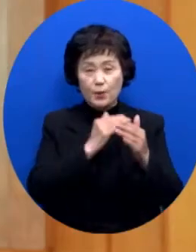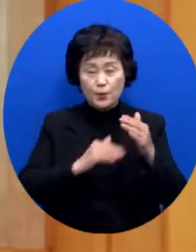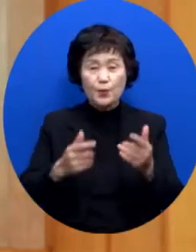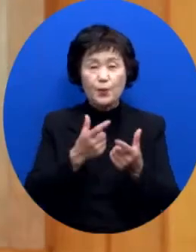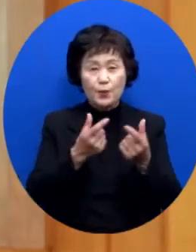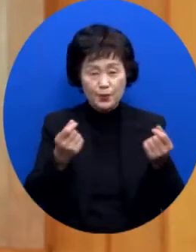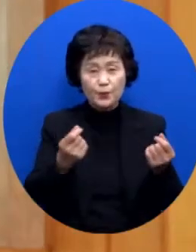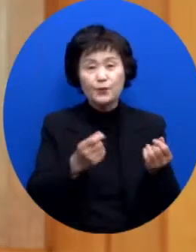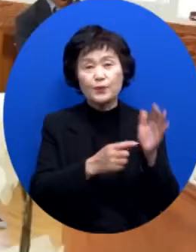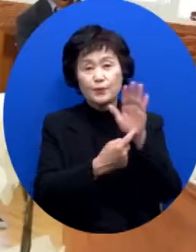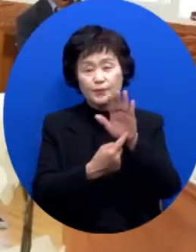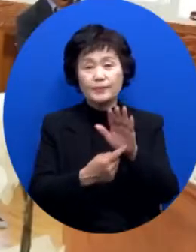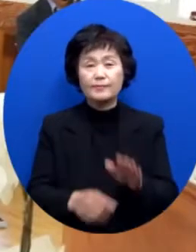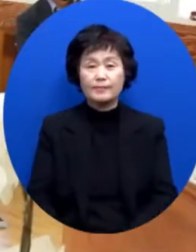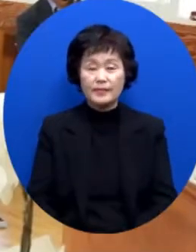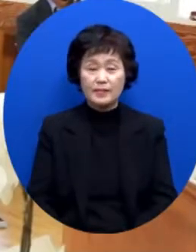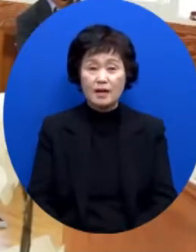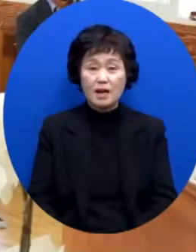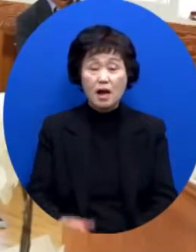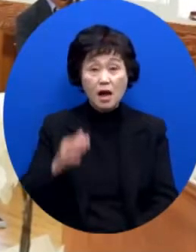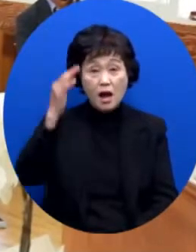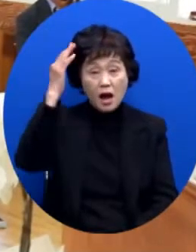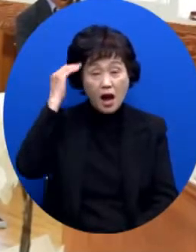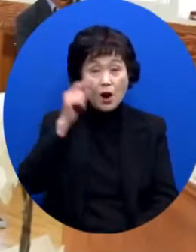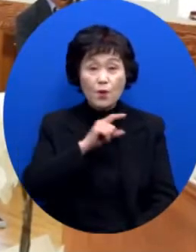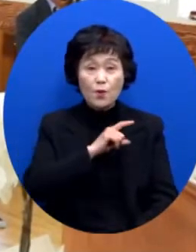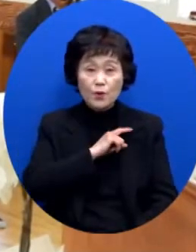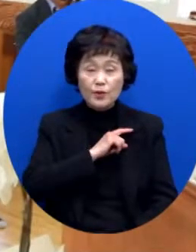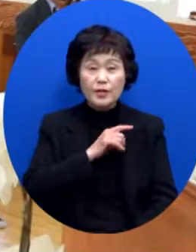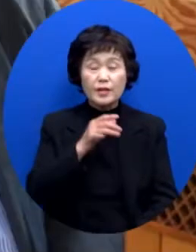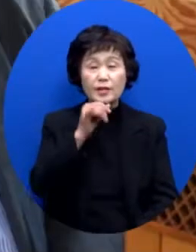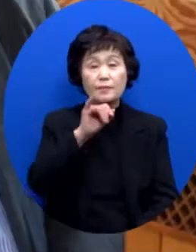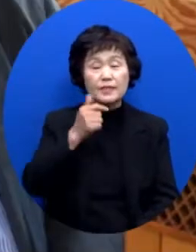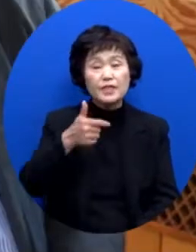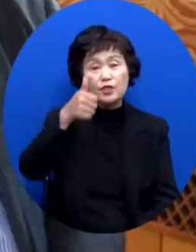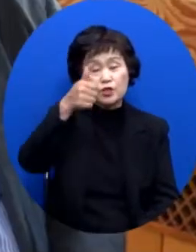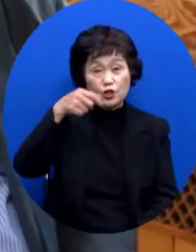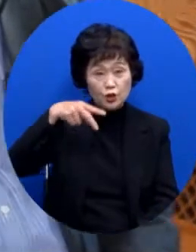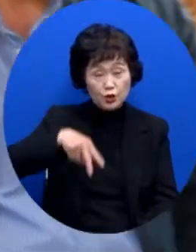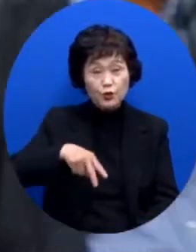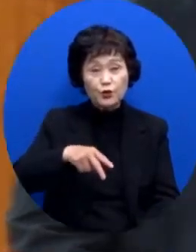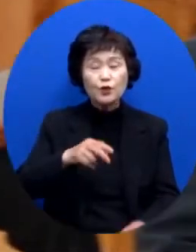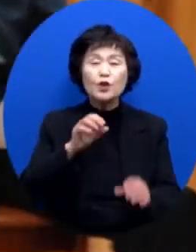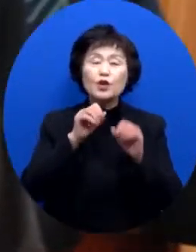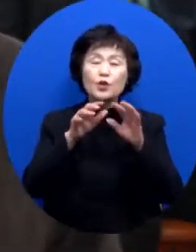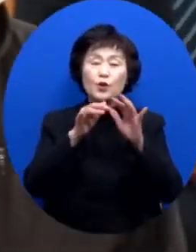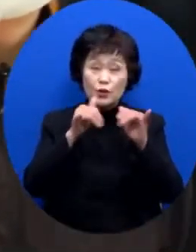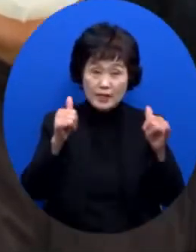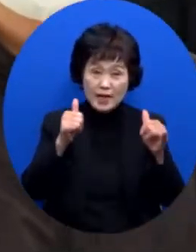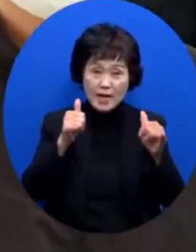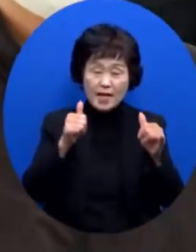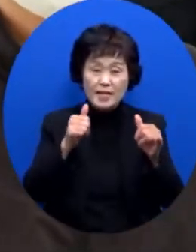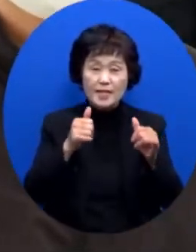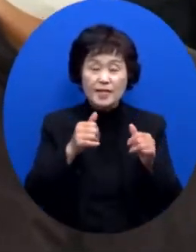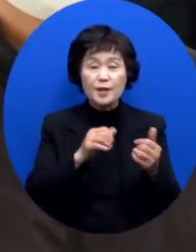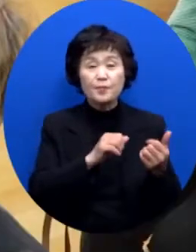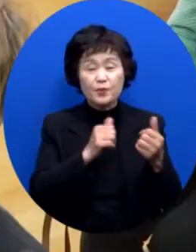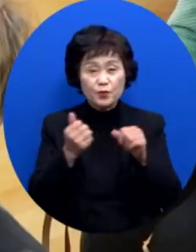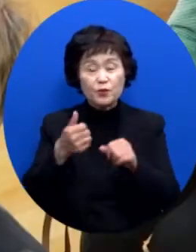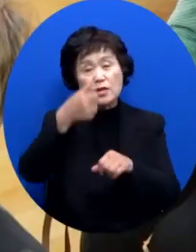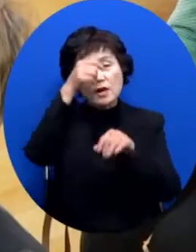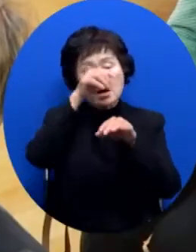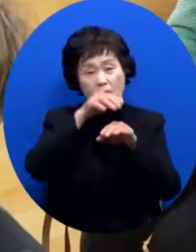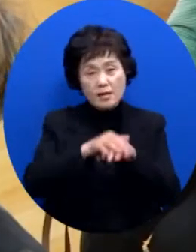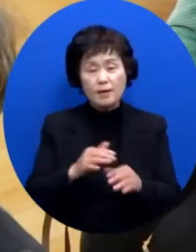휴 매킨타이어 린튼 한국명 이뮤 선교사의 추도예배 강 로 이스 기독 체할 원에서 들여 졌습니다